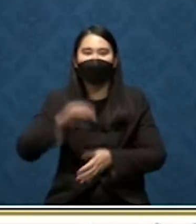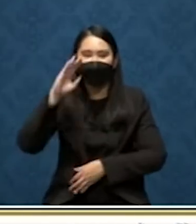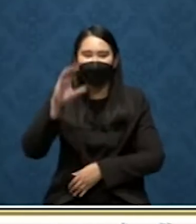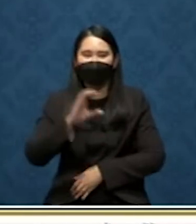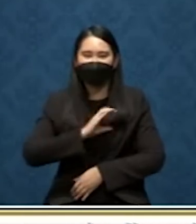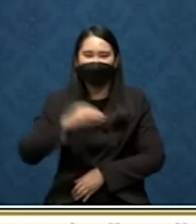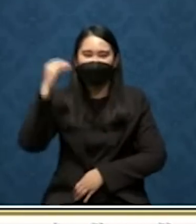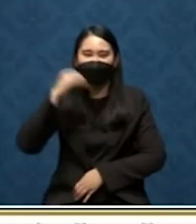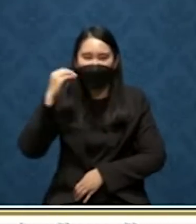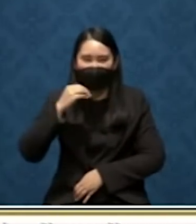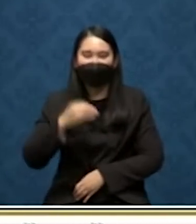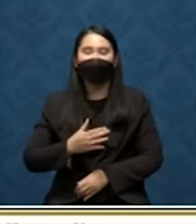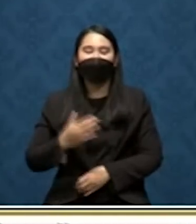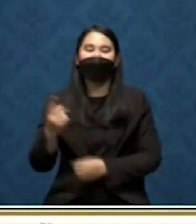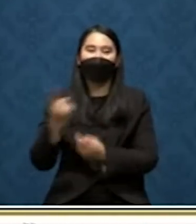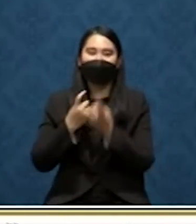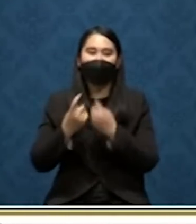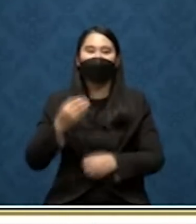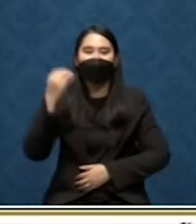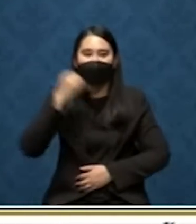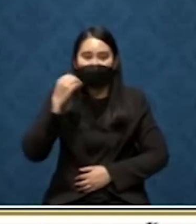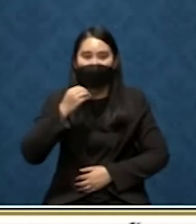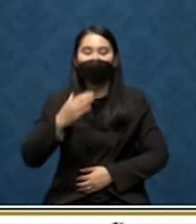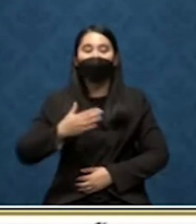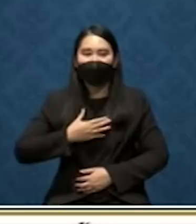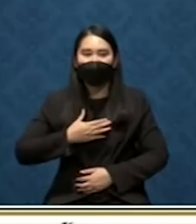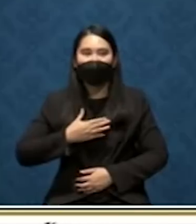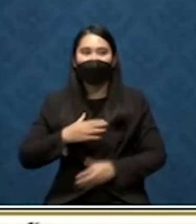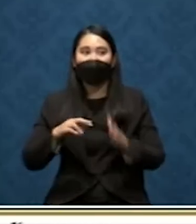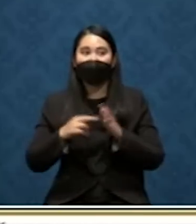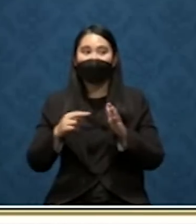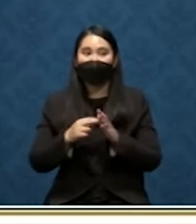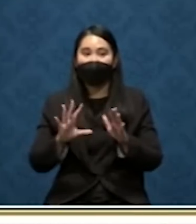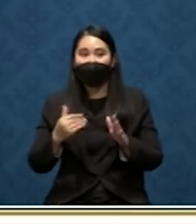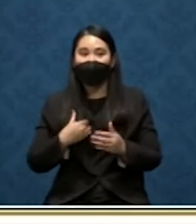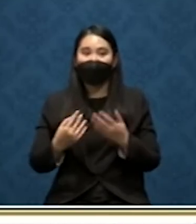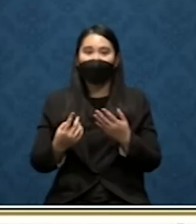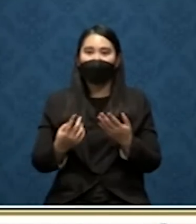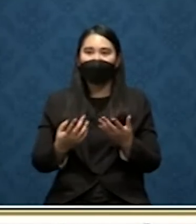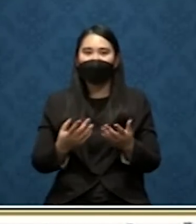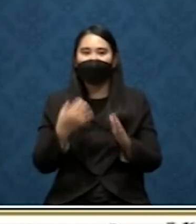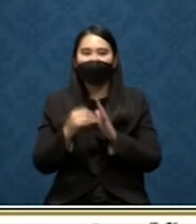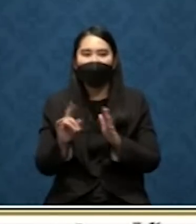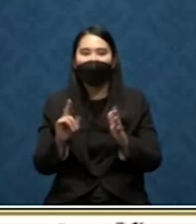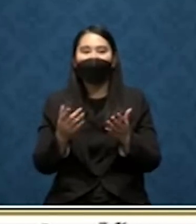หลายครั้งผมถูษรปสวนแล้หายครั้งผมไม่ไดหมคามวต้จบที่ผมจะถกดำเนินคดีอยต่ rit